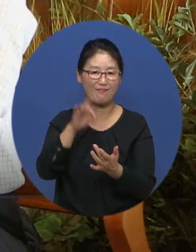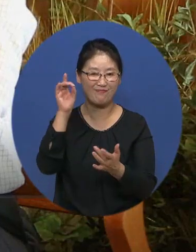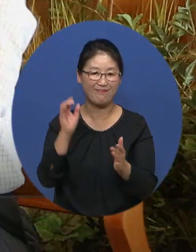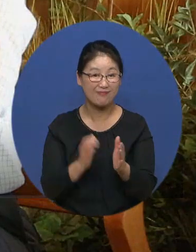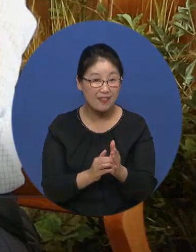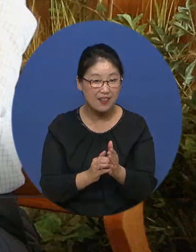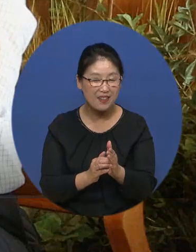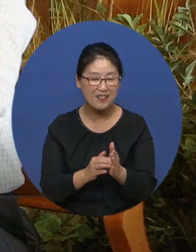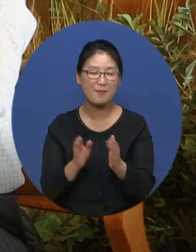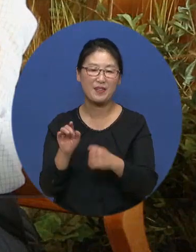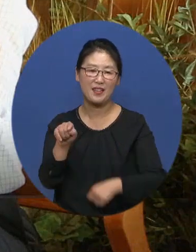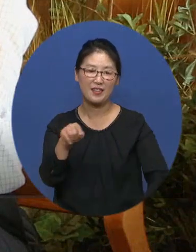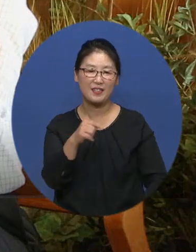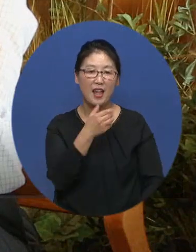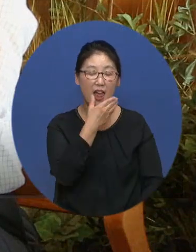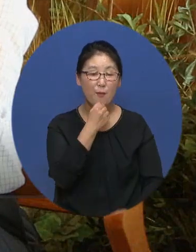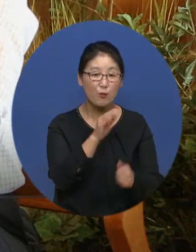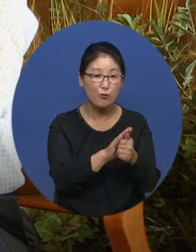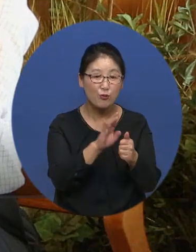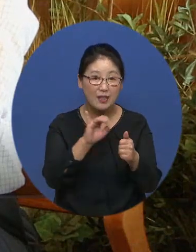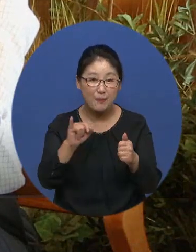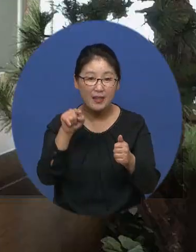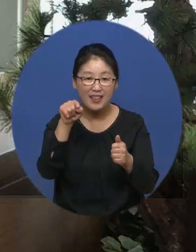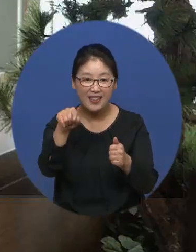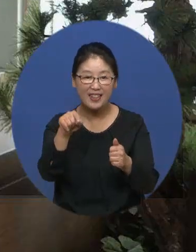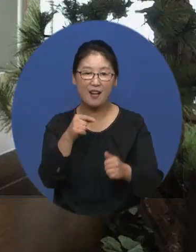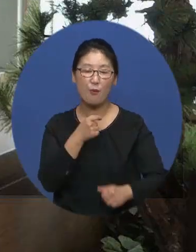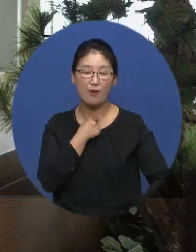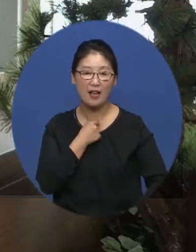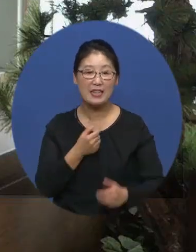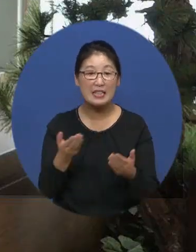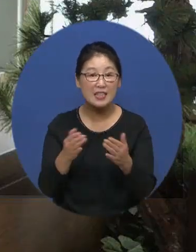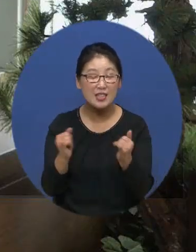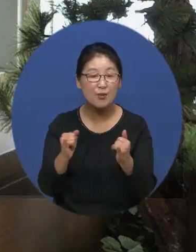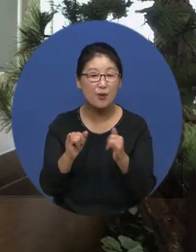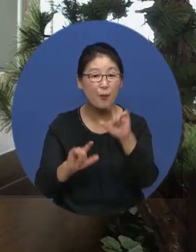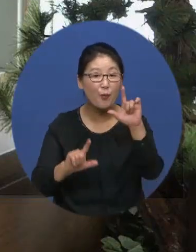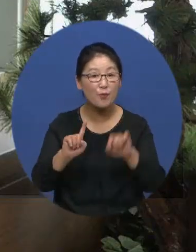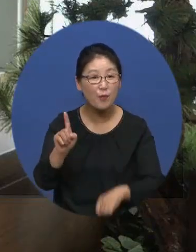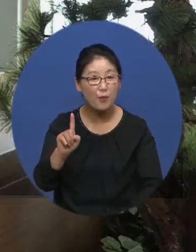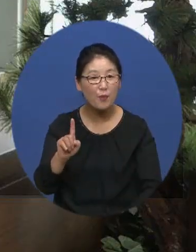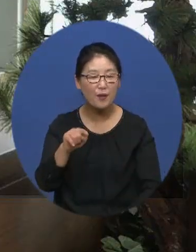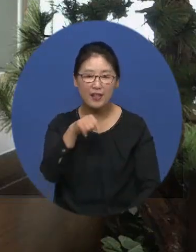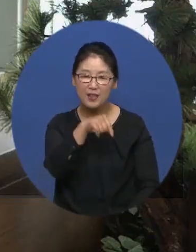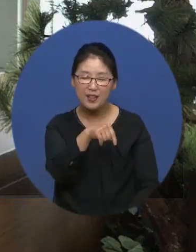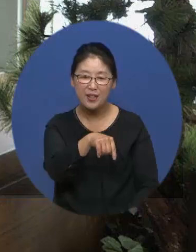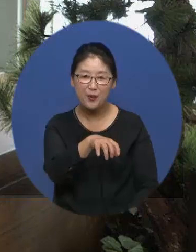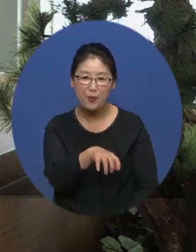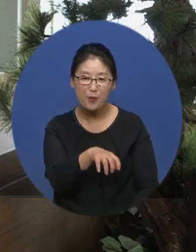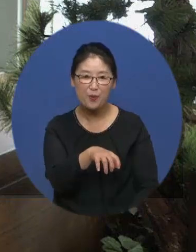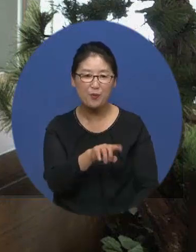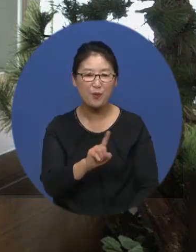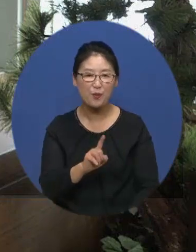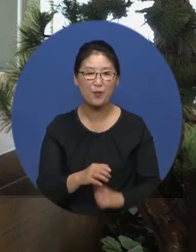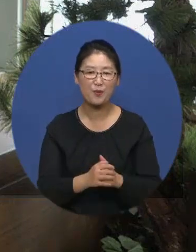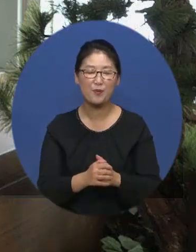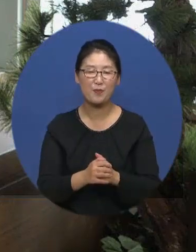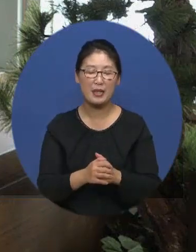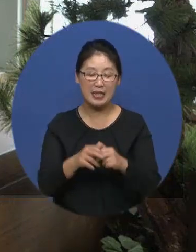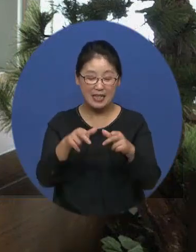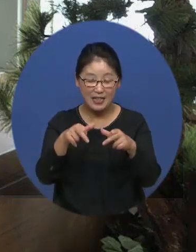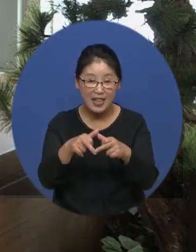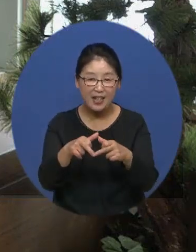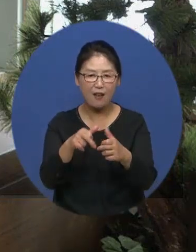행복 두드림이가 원하는 직원상은 어떤 걸까요? 저희 행복 두드림이 특성상 저희는 한 종류의 장애가